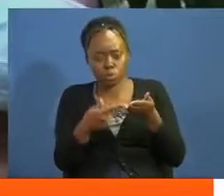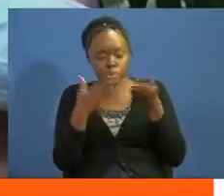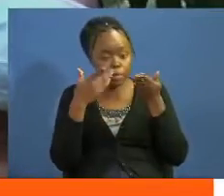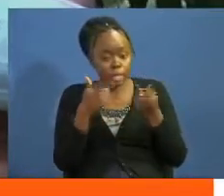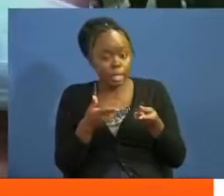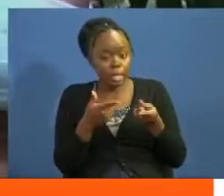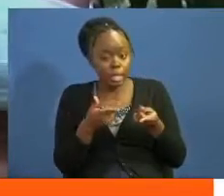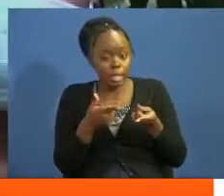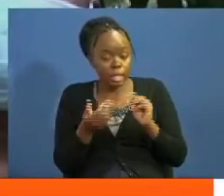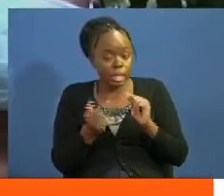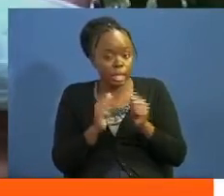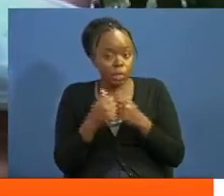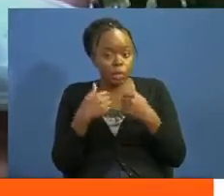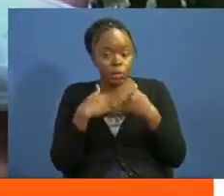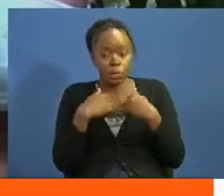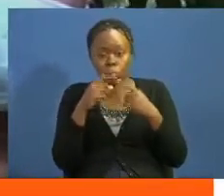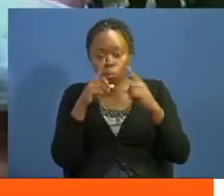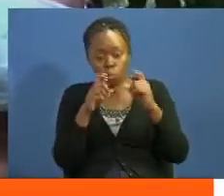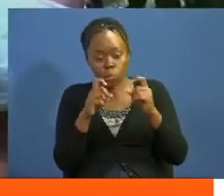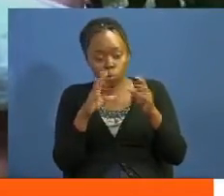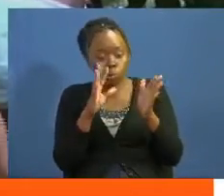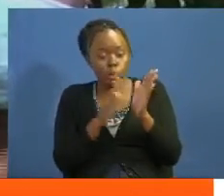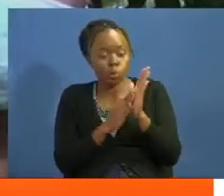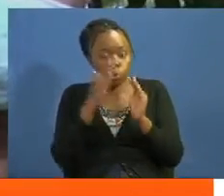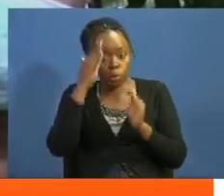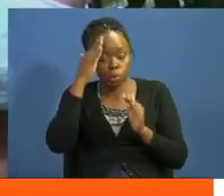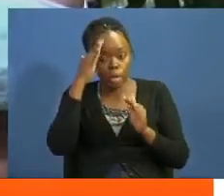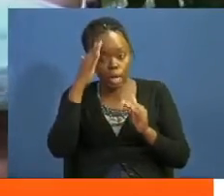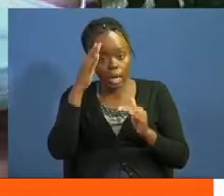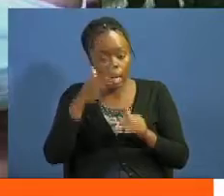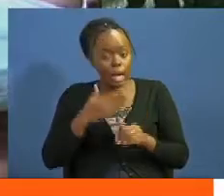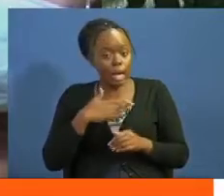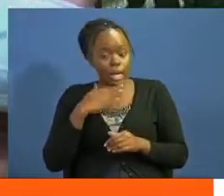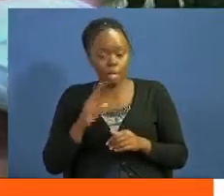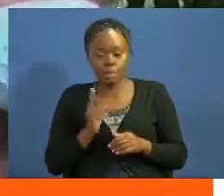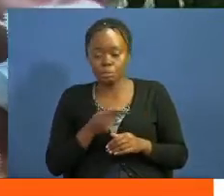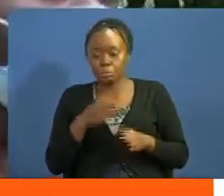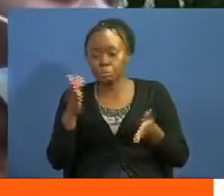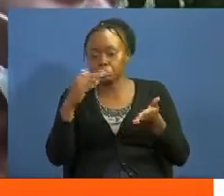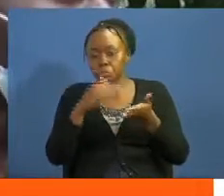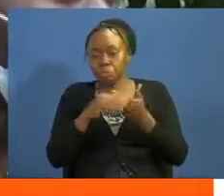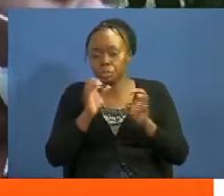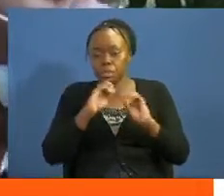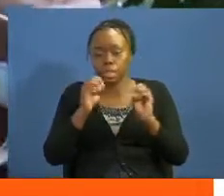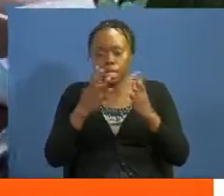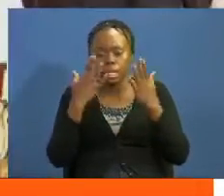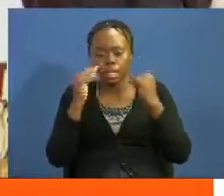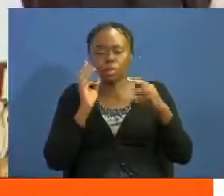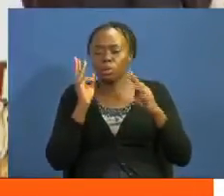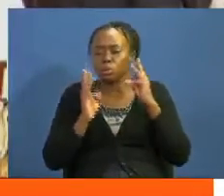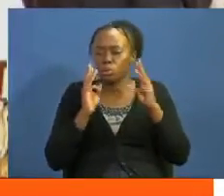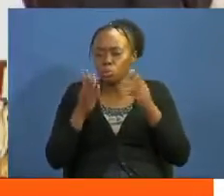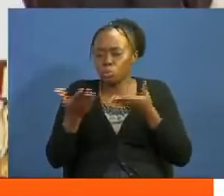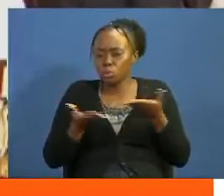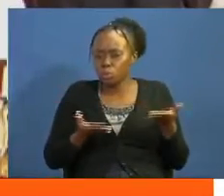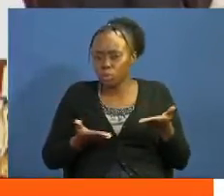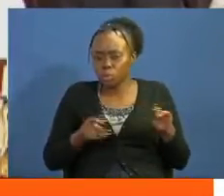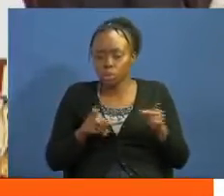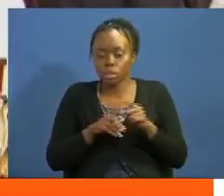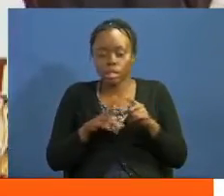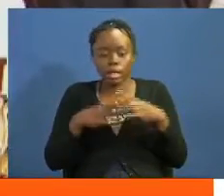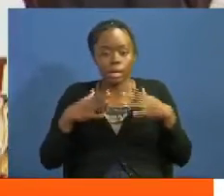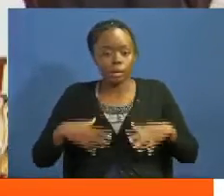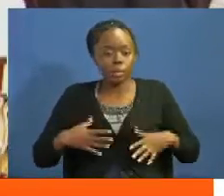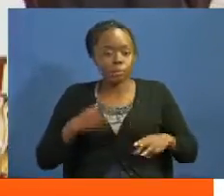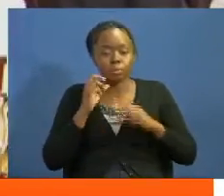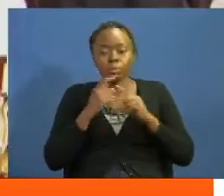ya rural electrification sisi haijatukujia. Sasa tunashangaa tuko wapi. Wakaazi wamezidi